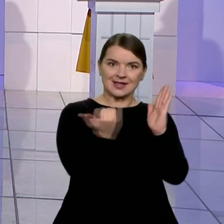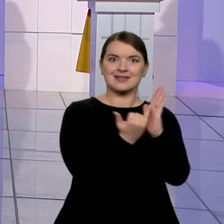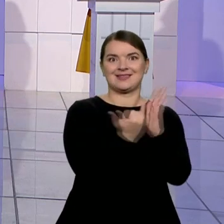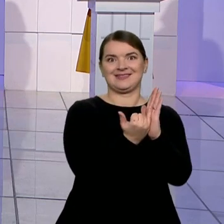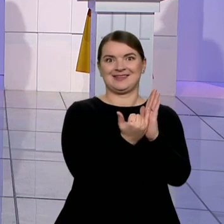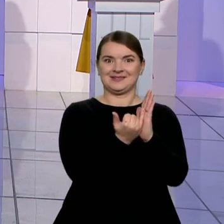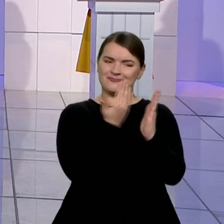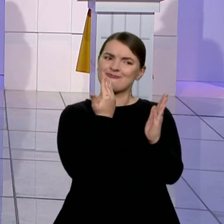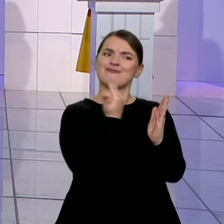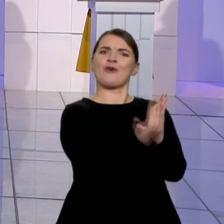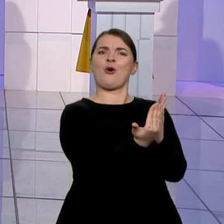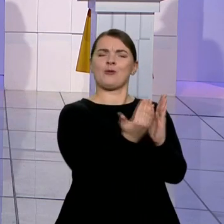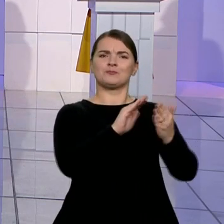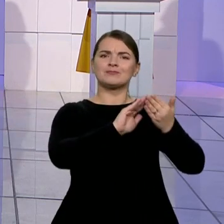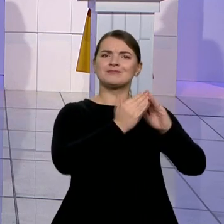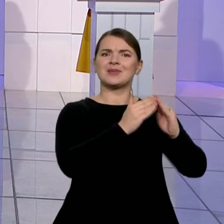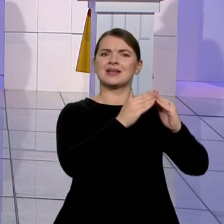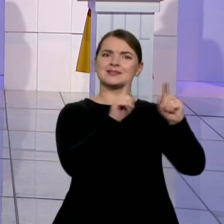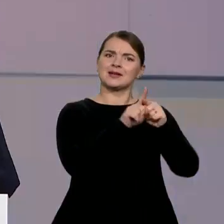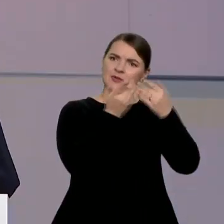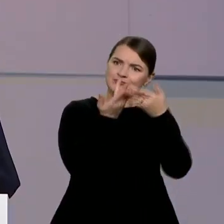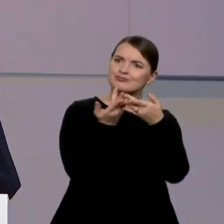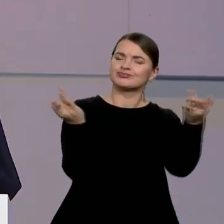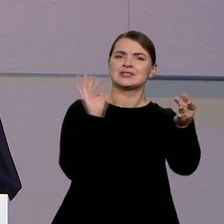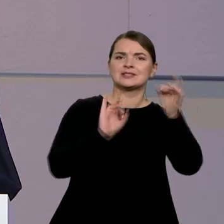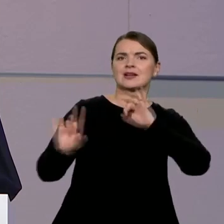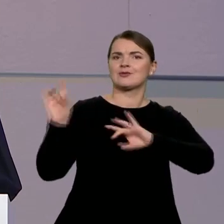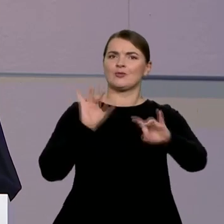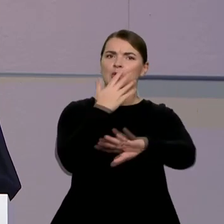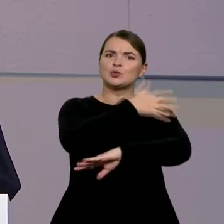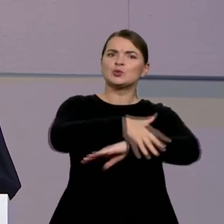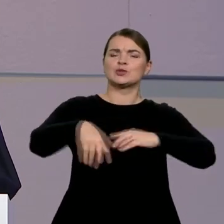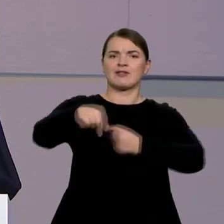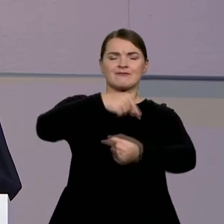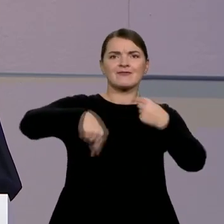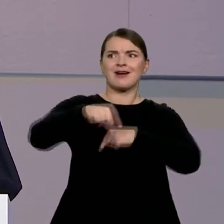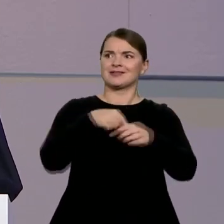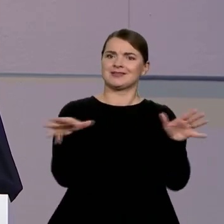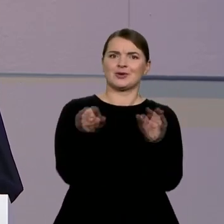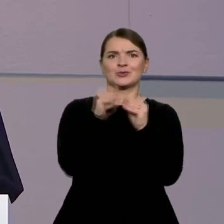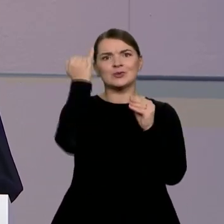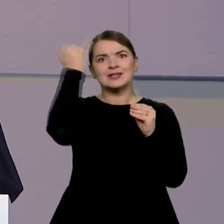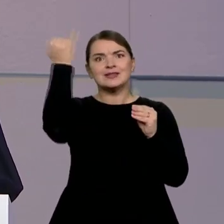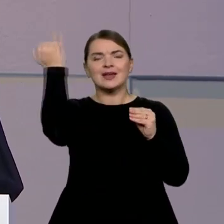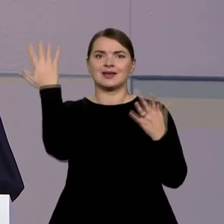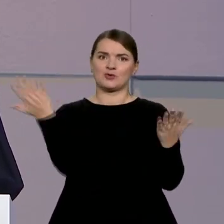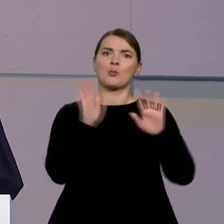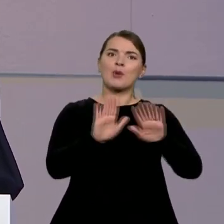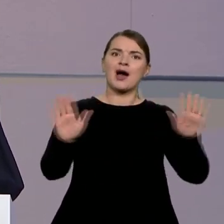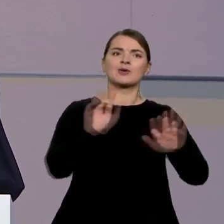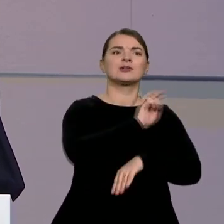būtent pardavinėti miestą užsienyje, kartu jungiantis su verslu, su idėjomis, važinėti po parodas,